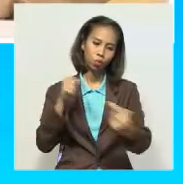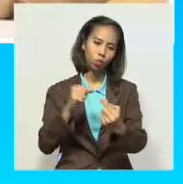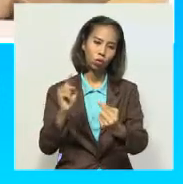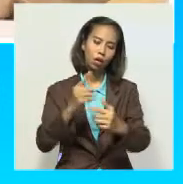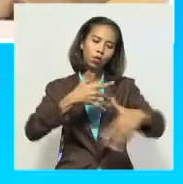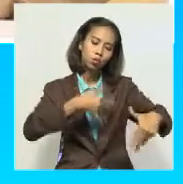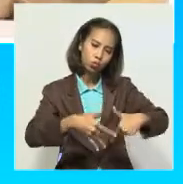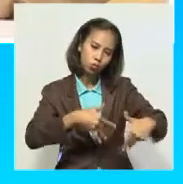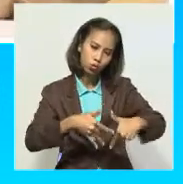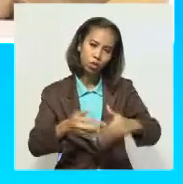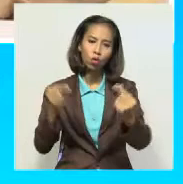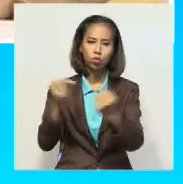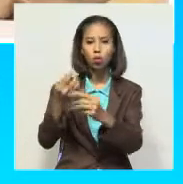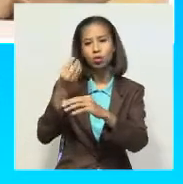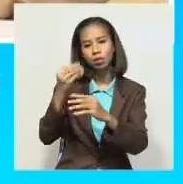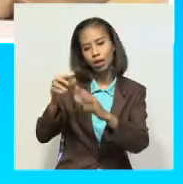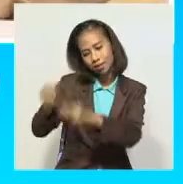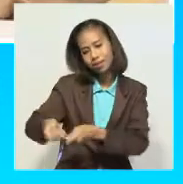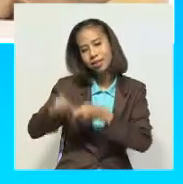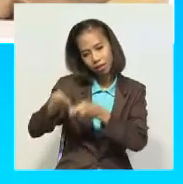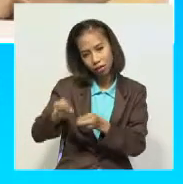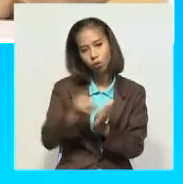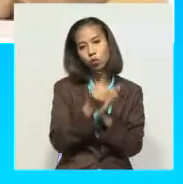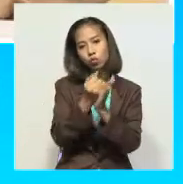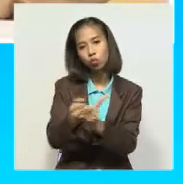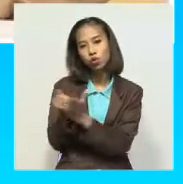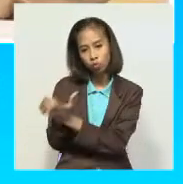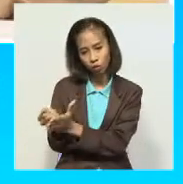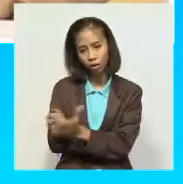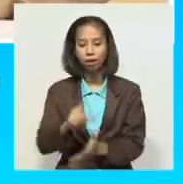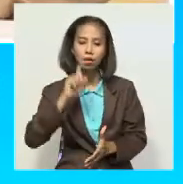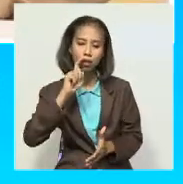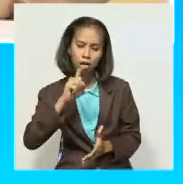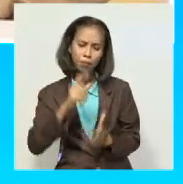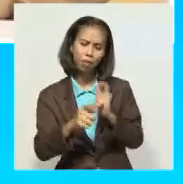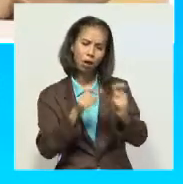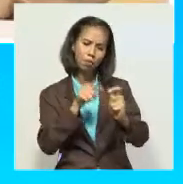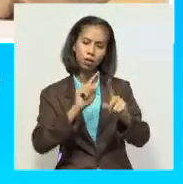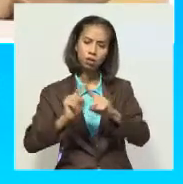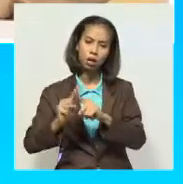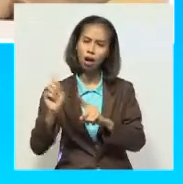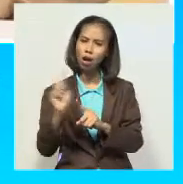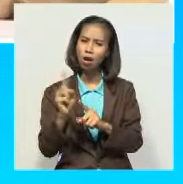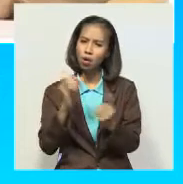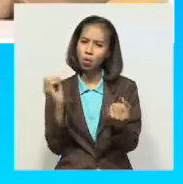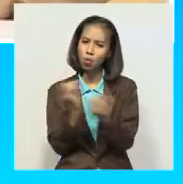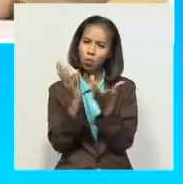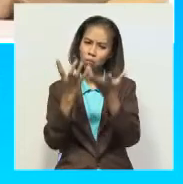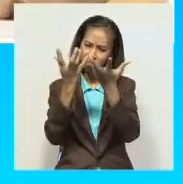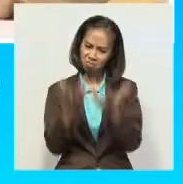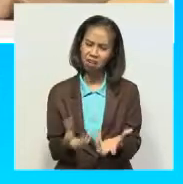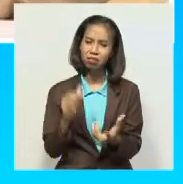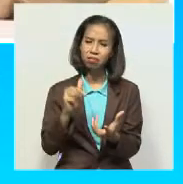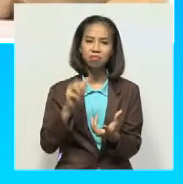งเขตชุมชนแล้วก็เขตของเกษตรกรรมนะคะ ค่ะในแต่ละอำเภอค่ะท่านผู้ว่าคะตอนนี้อำเภอไหนถือว่าได้รับผลกระทบมี